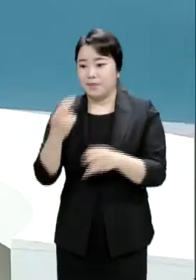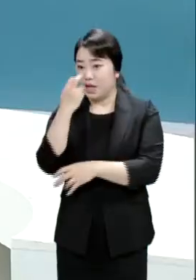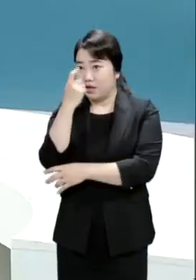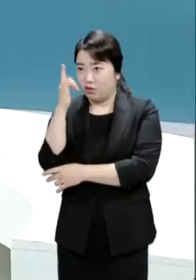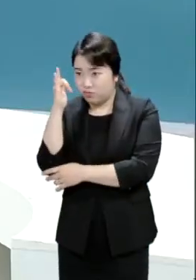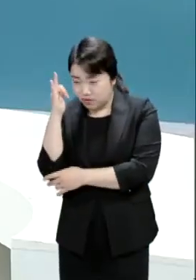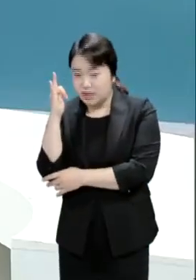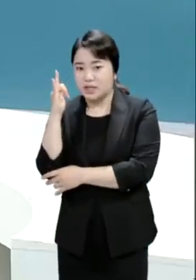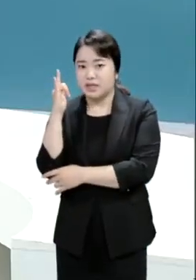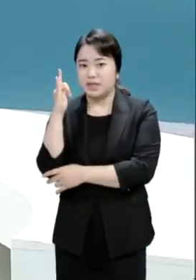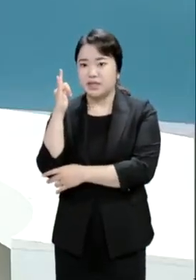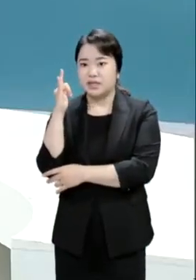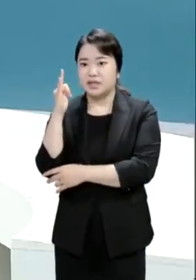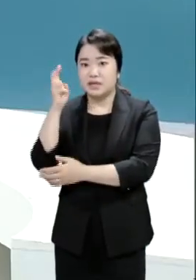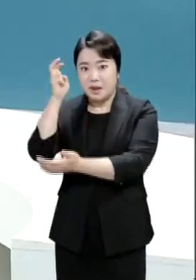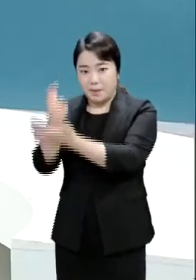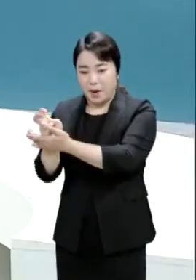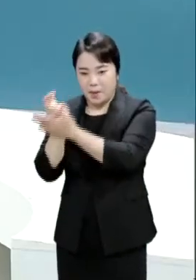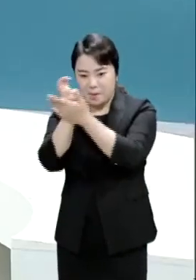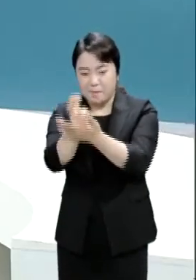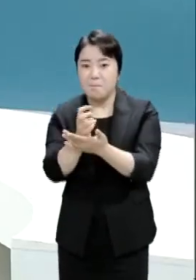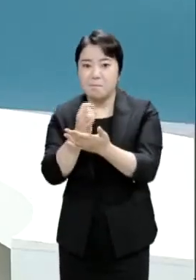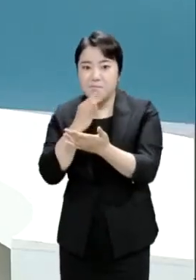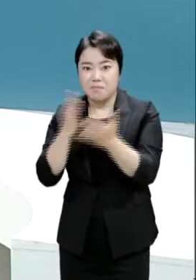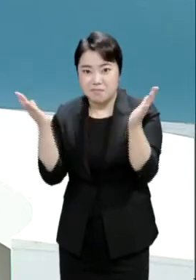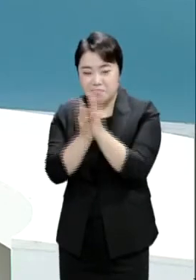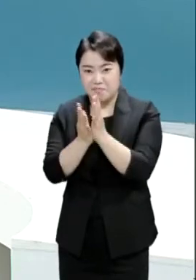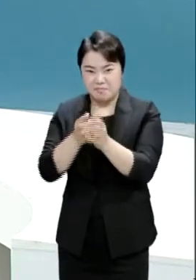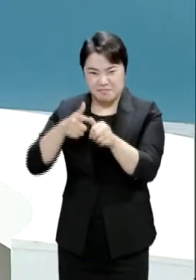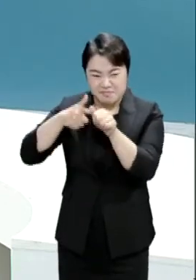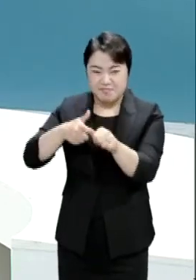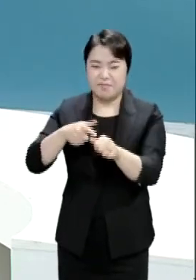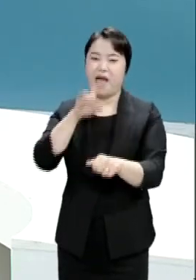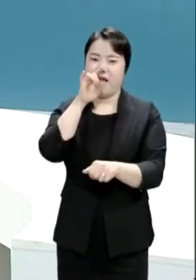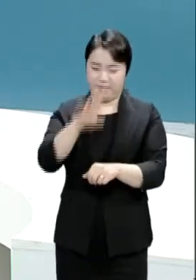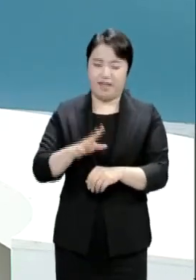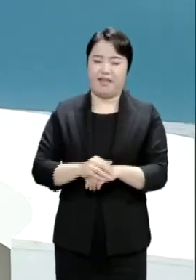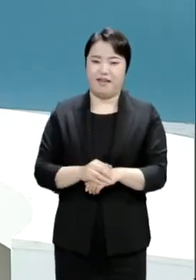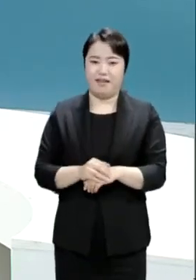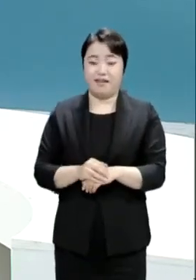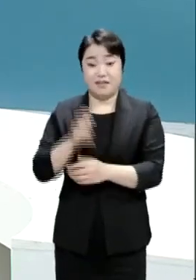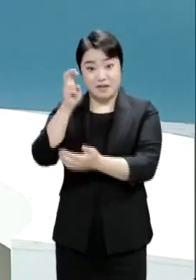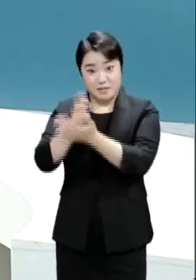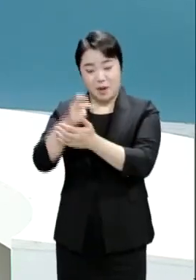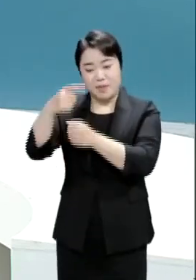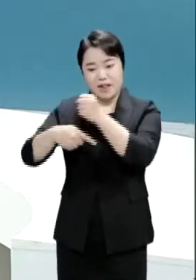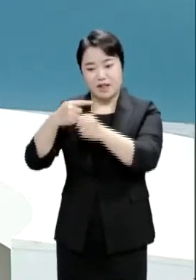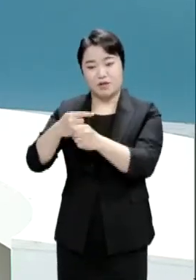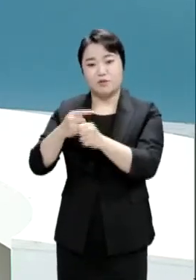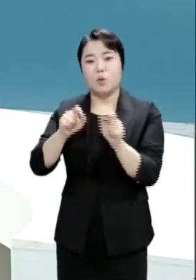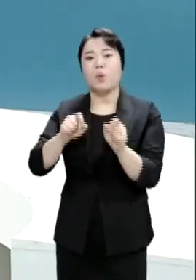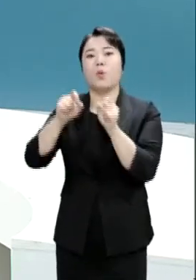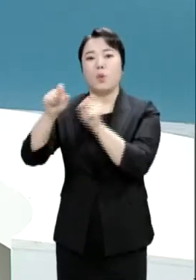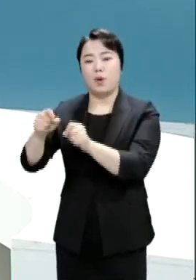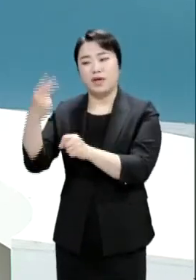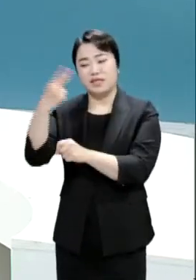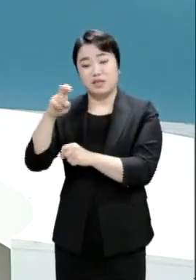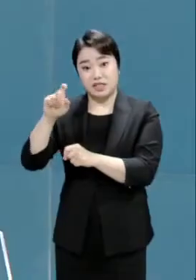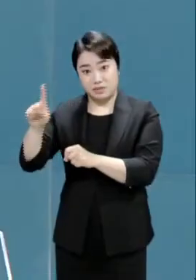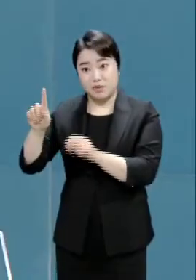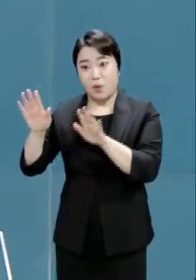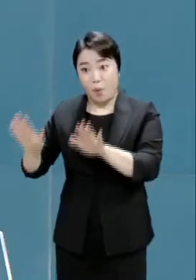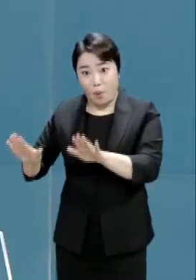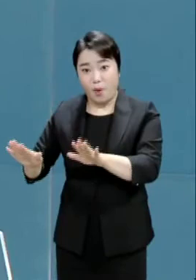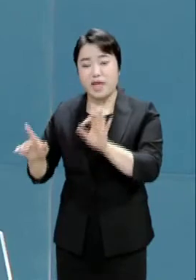경비업법 적용에서 예외한다. 이 조항이 들어갔어요. 그 조항이 들어가 있네요. 그러면. 그리고 그 법률이 1년간 유예돼서 2021년